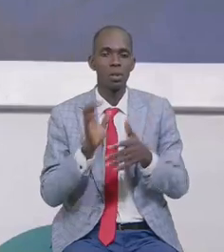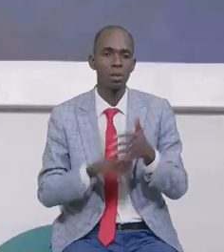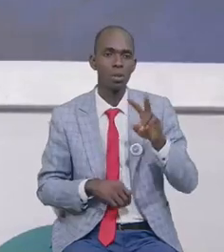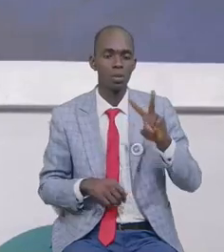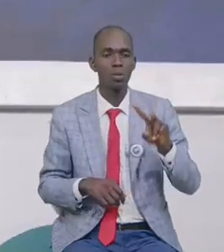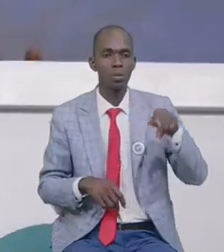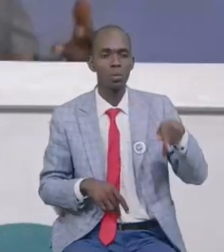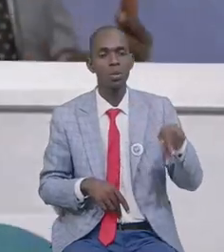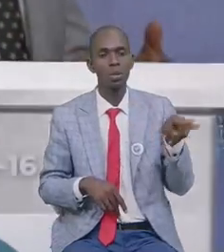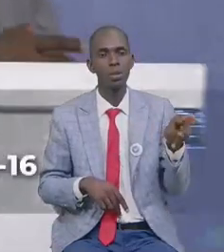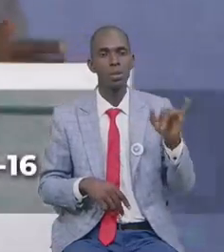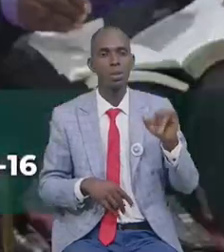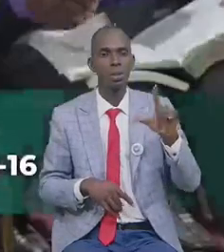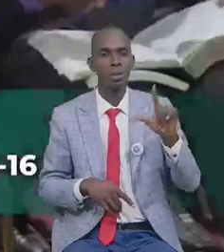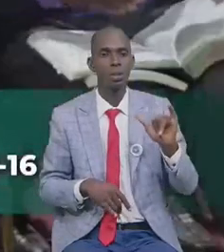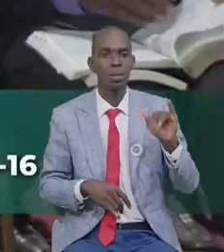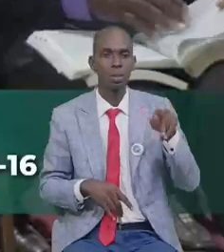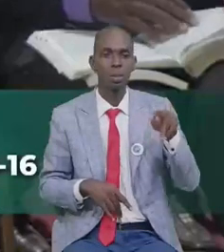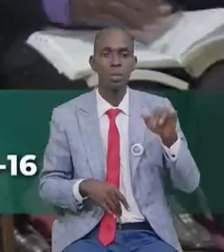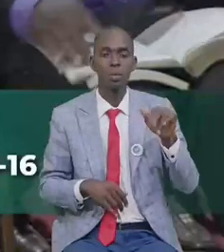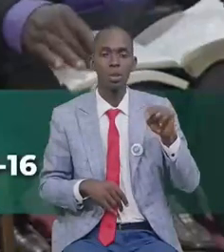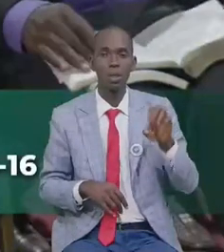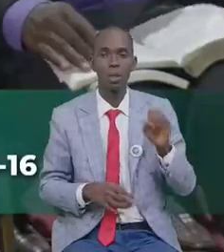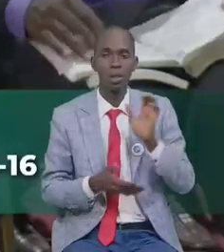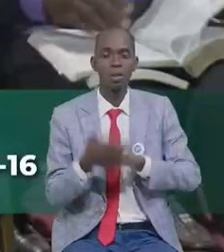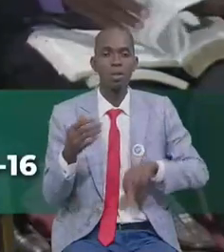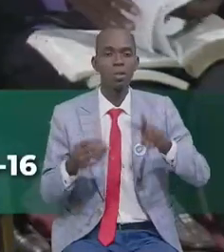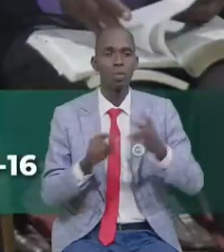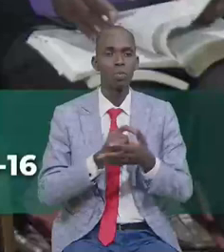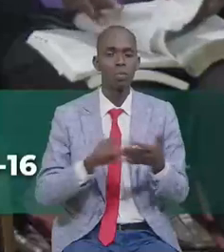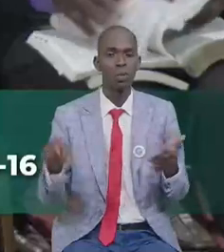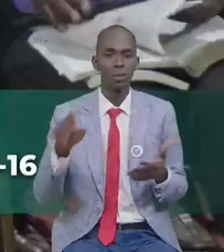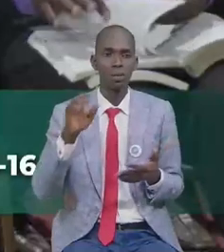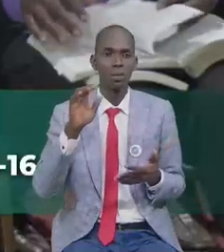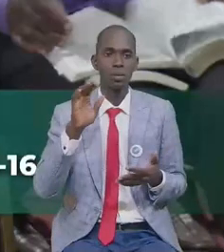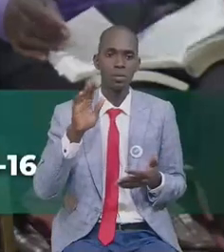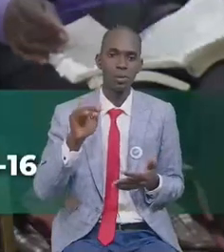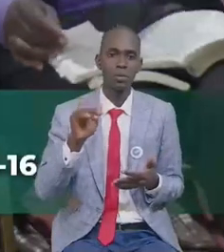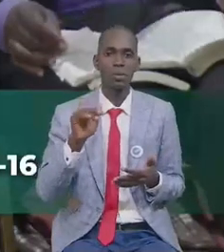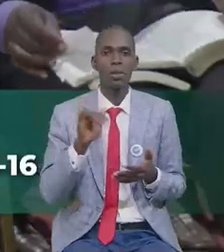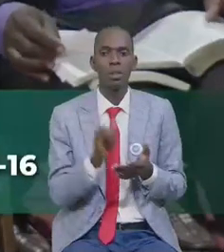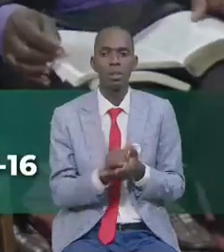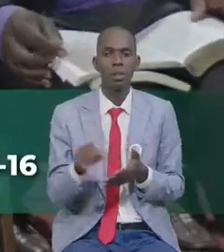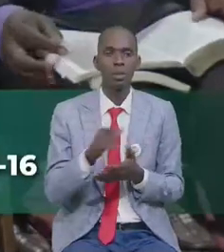15. Philippiens 2, 15. Philippiens 2, verset